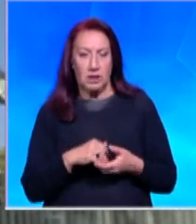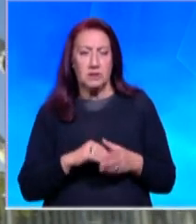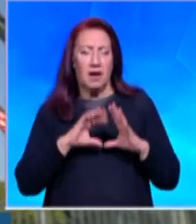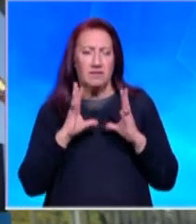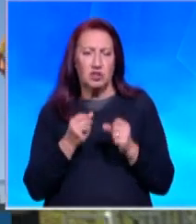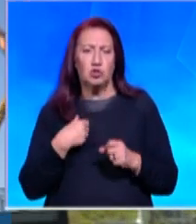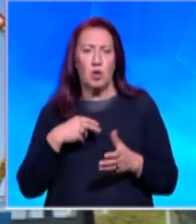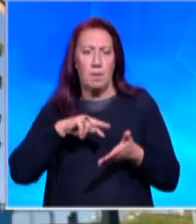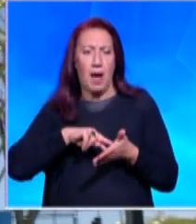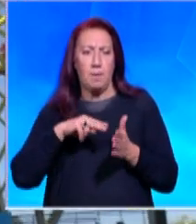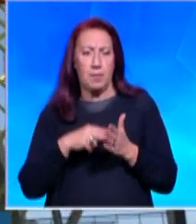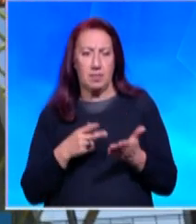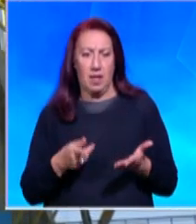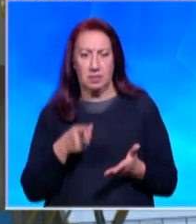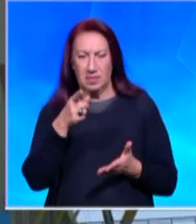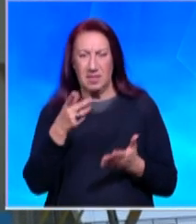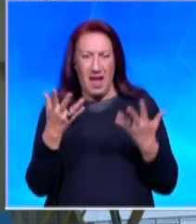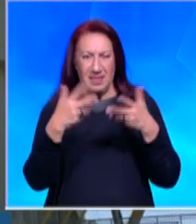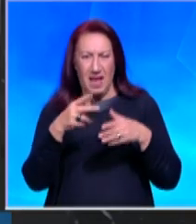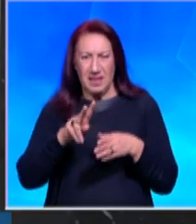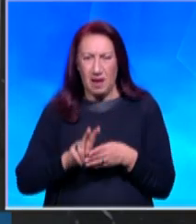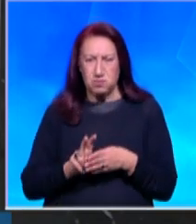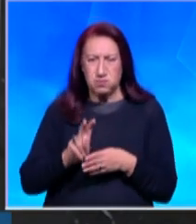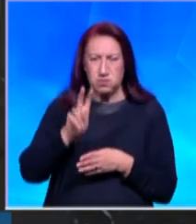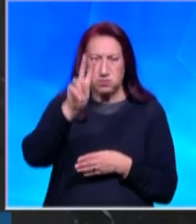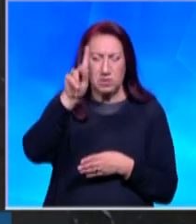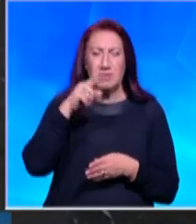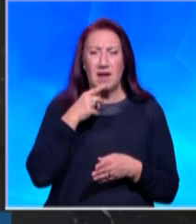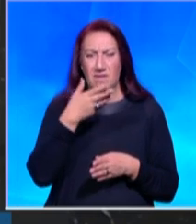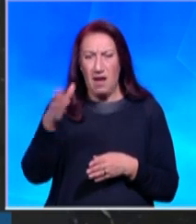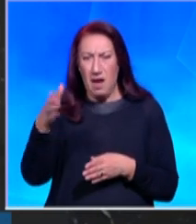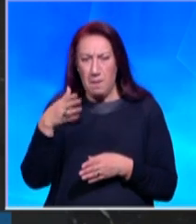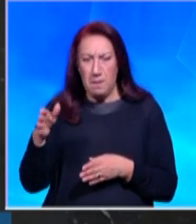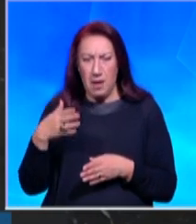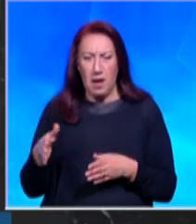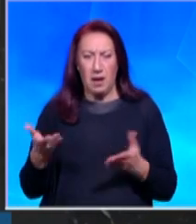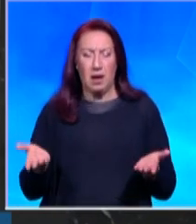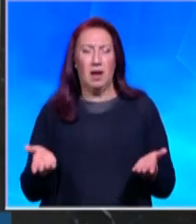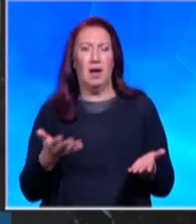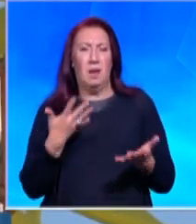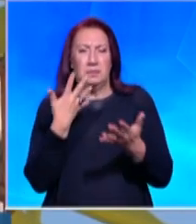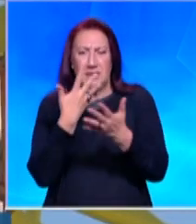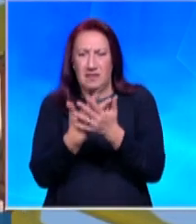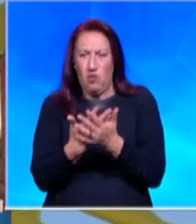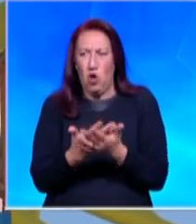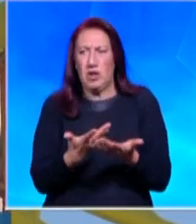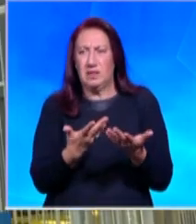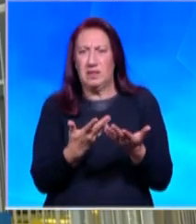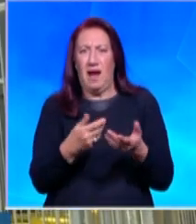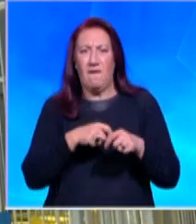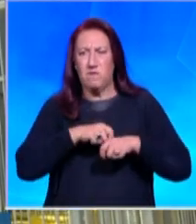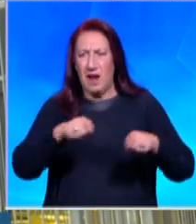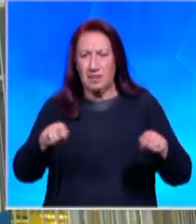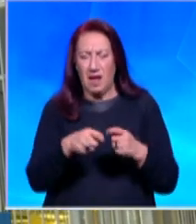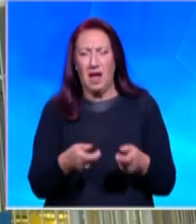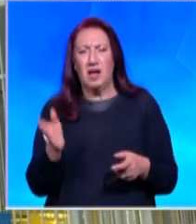Цялата техника трябва да се изнесе от стадиона, нали, доколкото разбираме, път ще е на затворени врати, път ще има някакви протести. От община Пловдив заявиха за